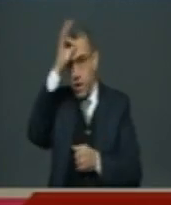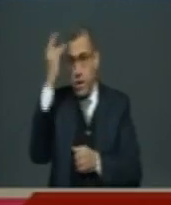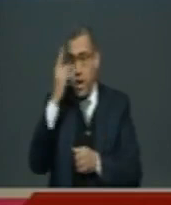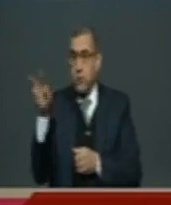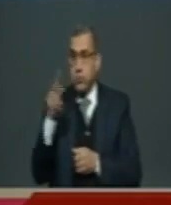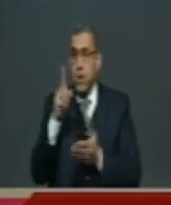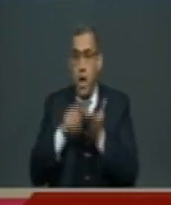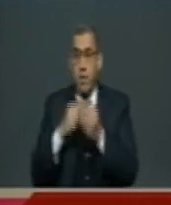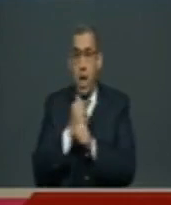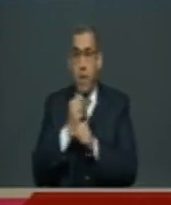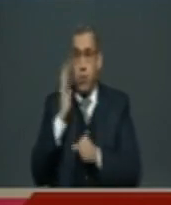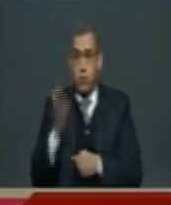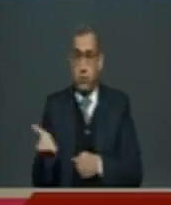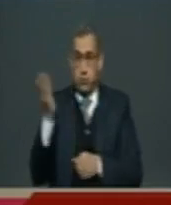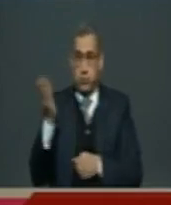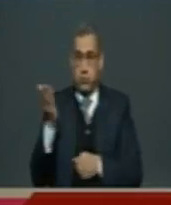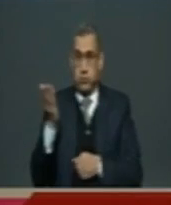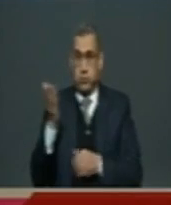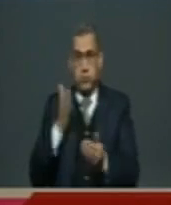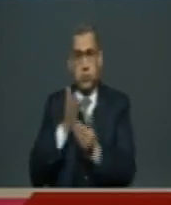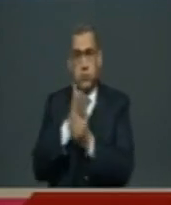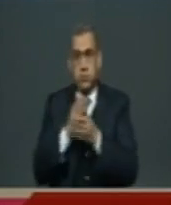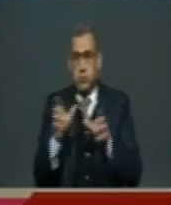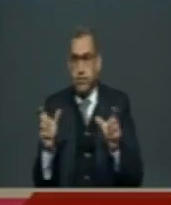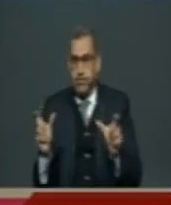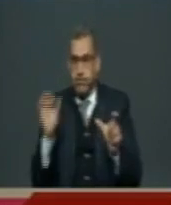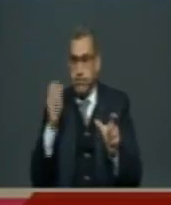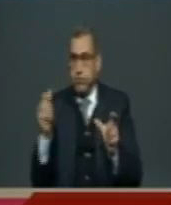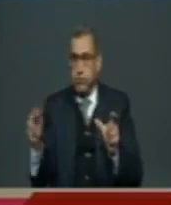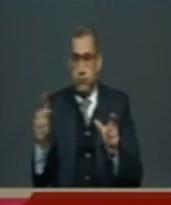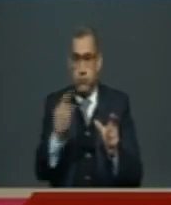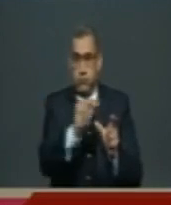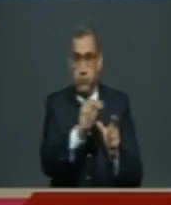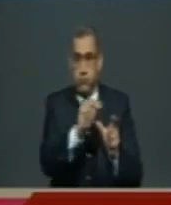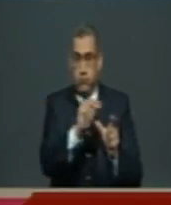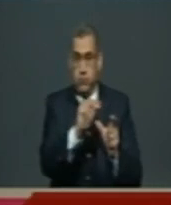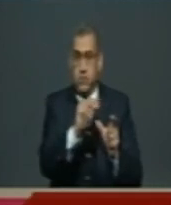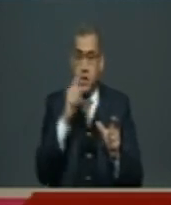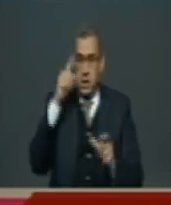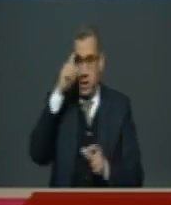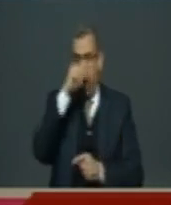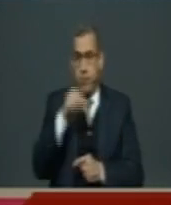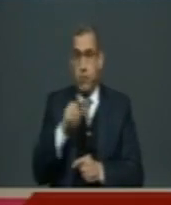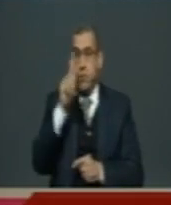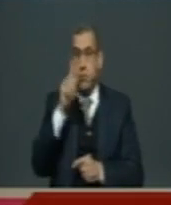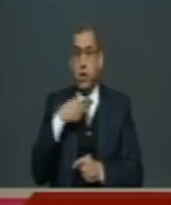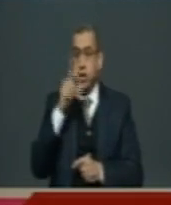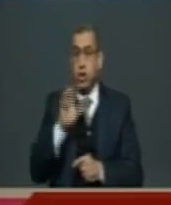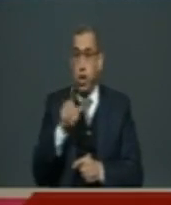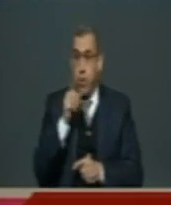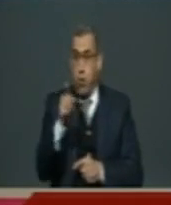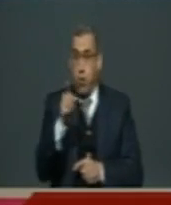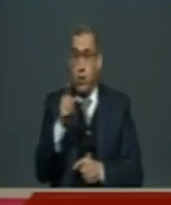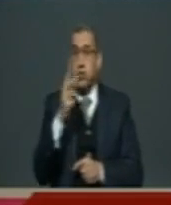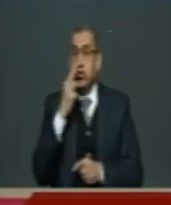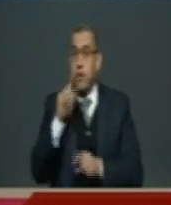بدور في انها تعمل تسيطر على ده صعب. لكن احنا كمواطنين لو لقيت المحل